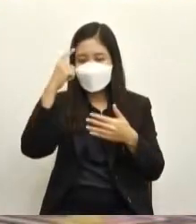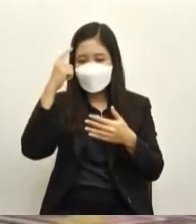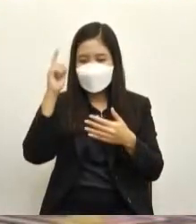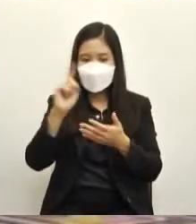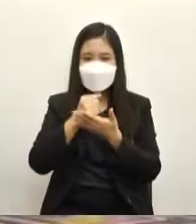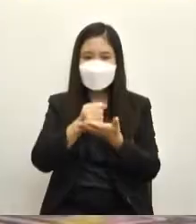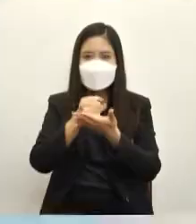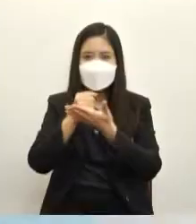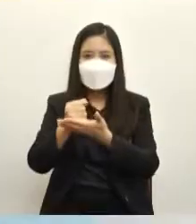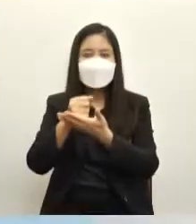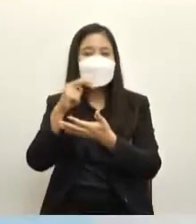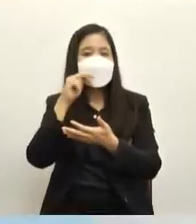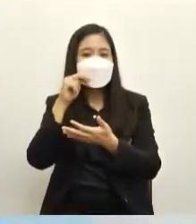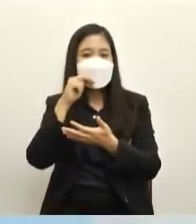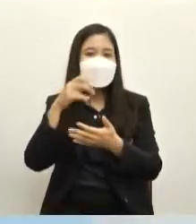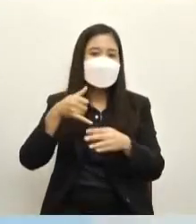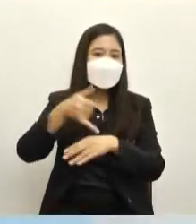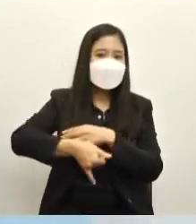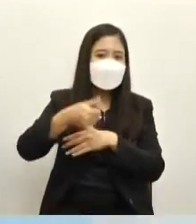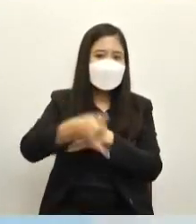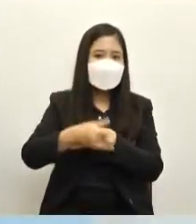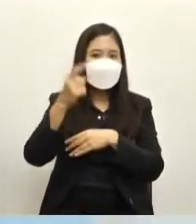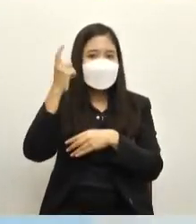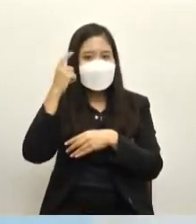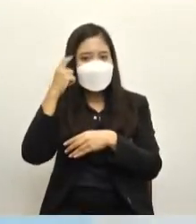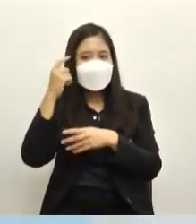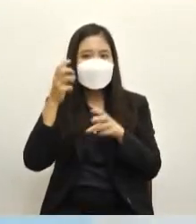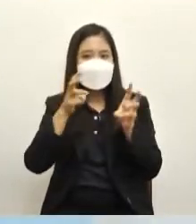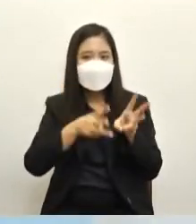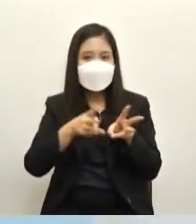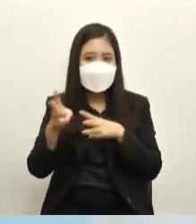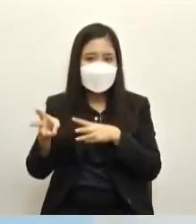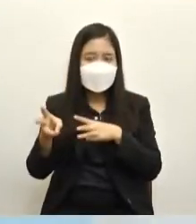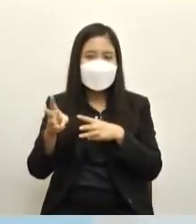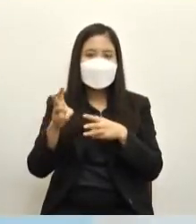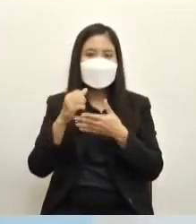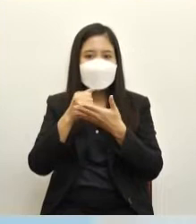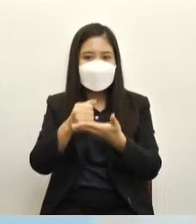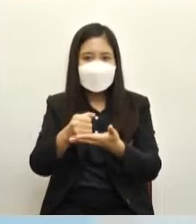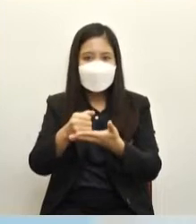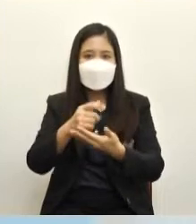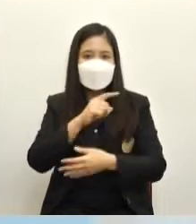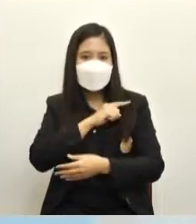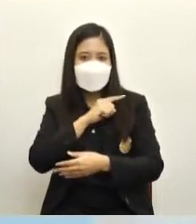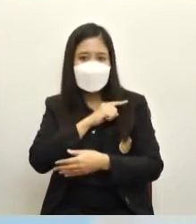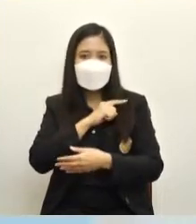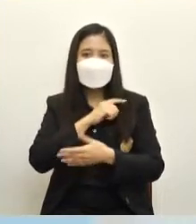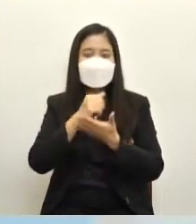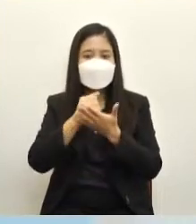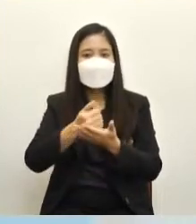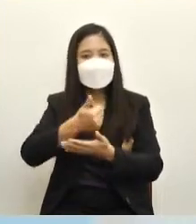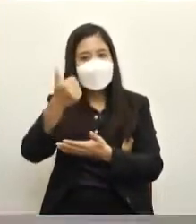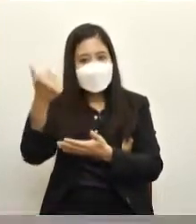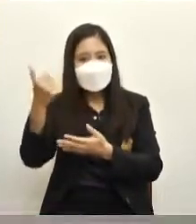บภัยทางน้ำเพราะได้รู้วิธีการในการช่วยเหลือตนเองและผู้อื่นได้อย่างปล